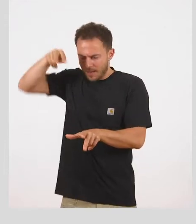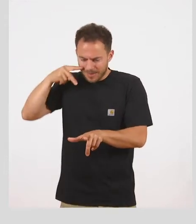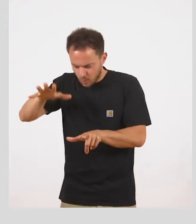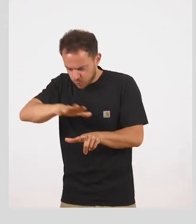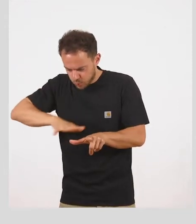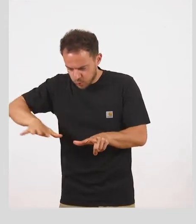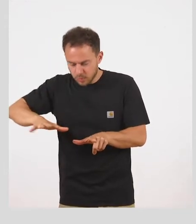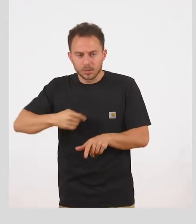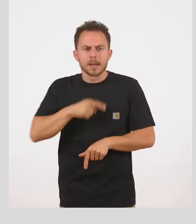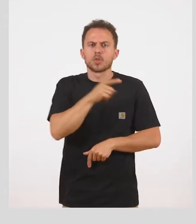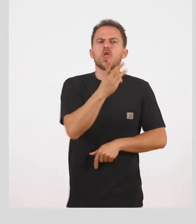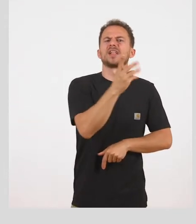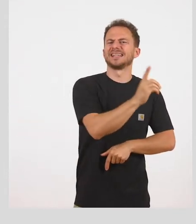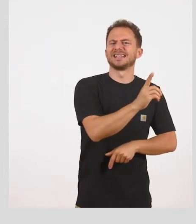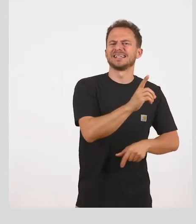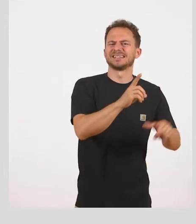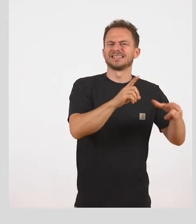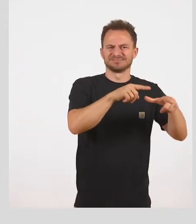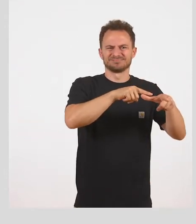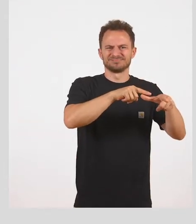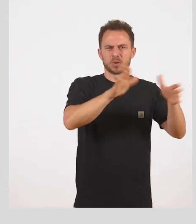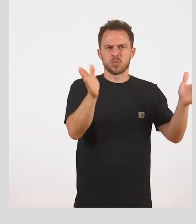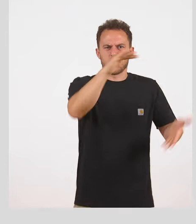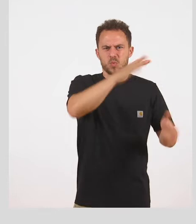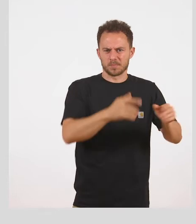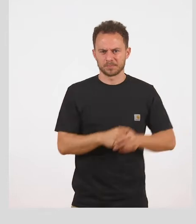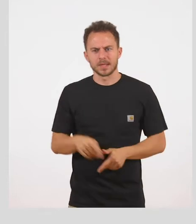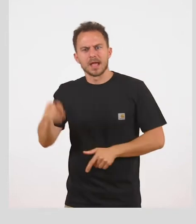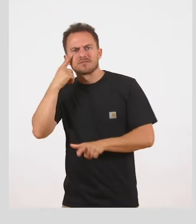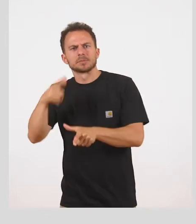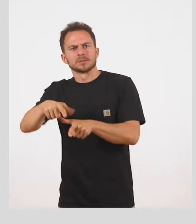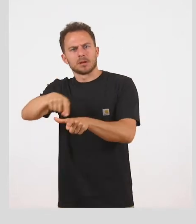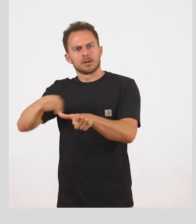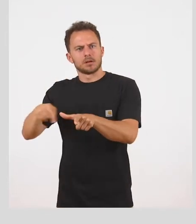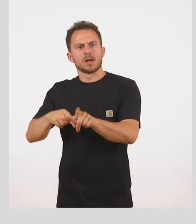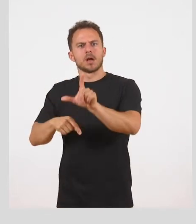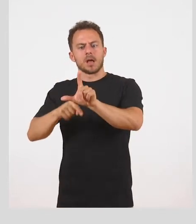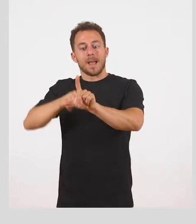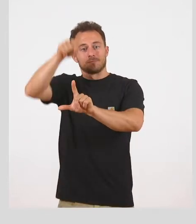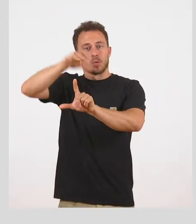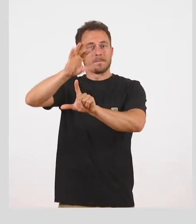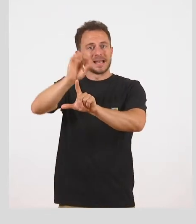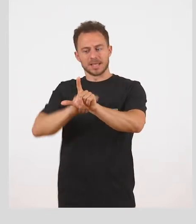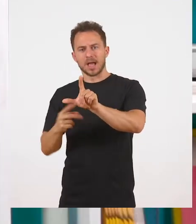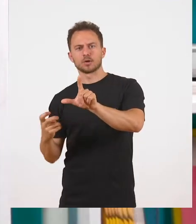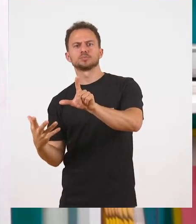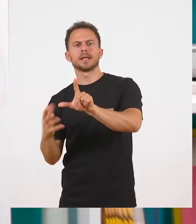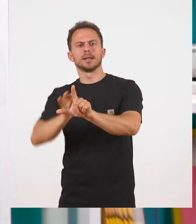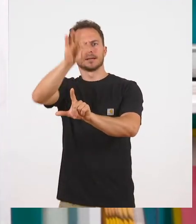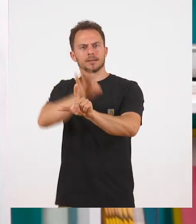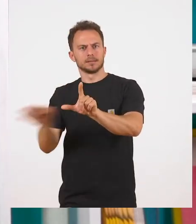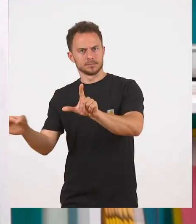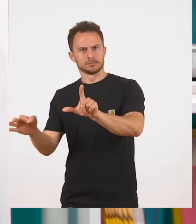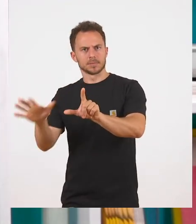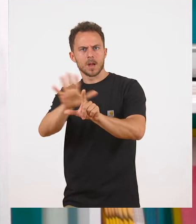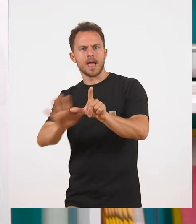από ένα ελικόπτερο για παράδειγμα. Βλέπουμε λοιπόν το μήκος που είναι 50 μέτρα και το πλάτος που είναι 25 μέτρα. Πώς θυμόμαστε από τα